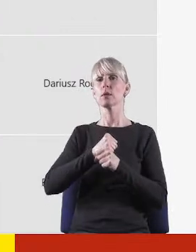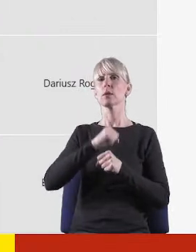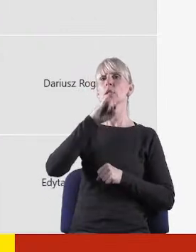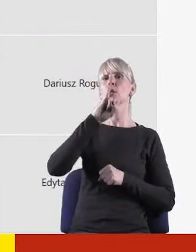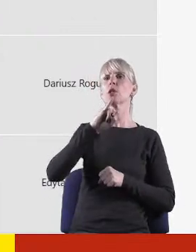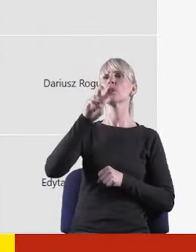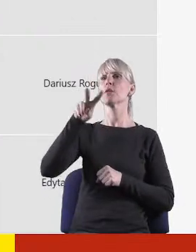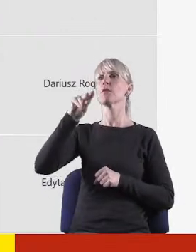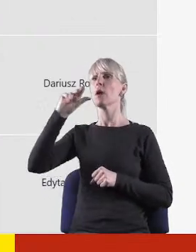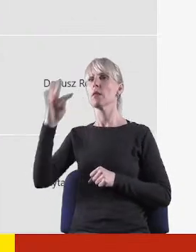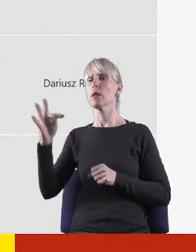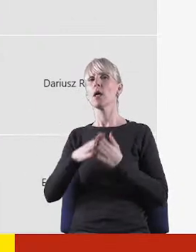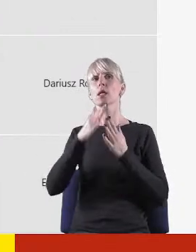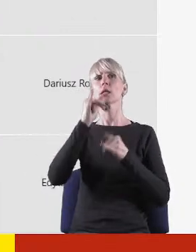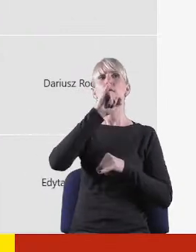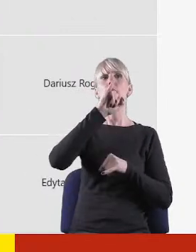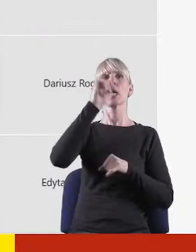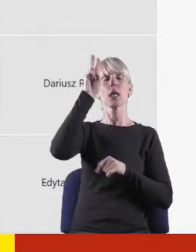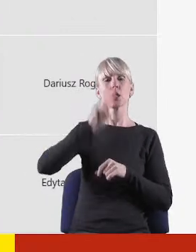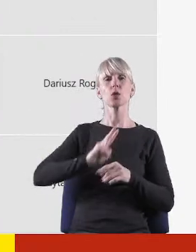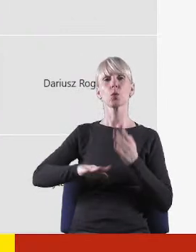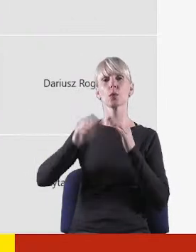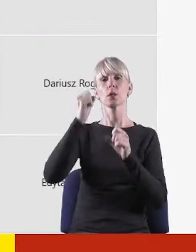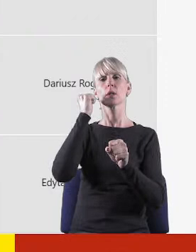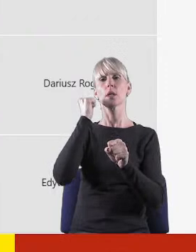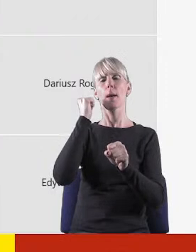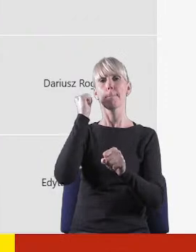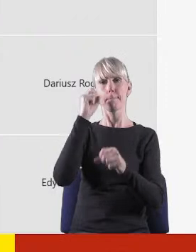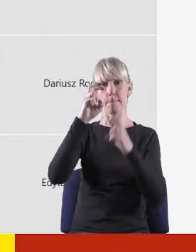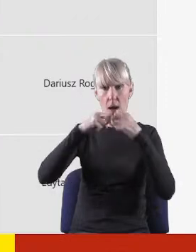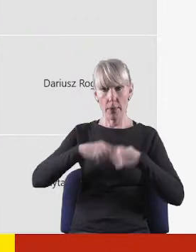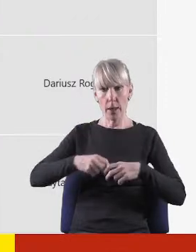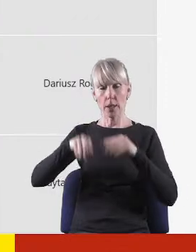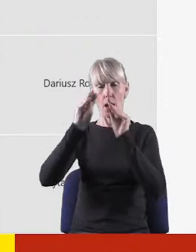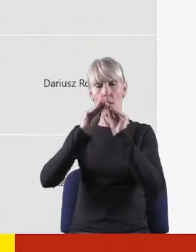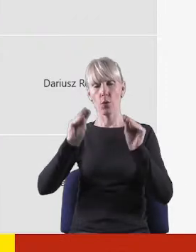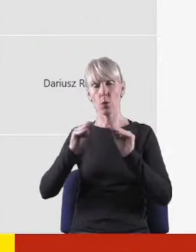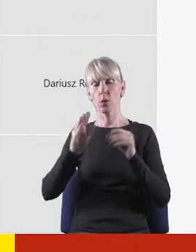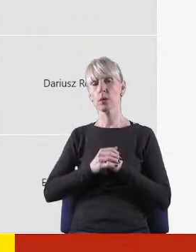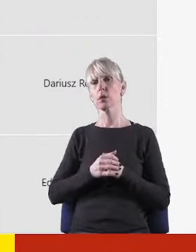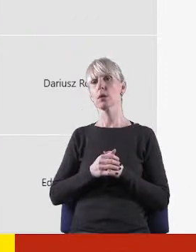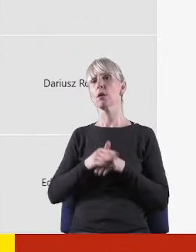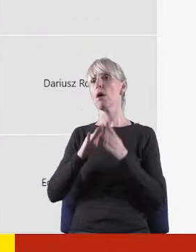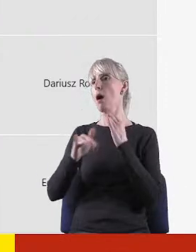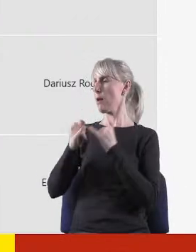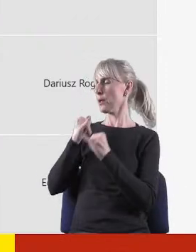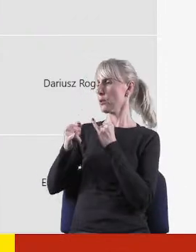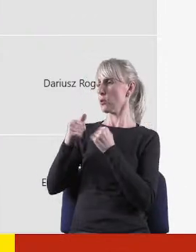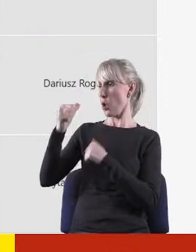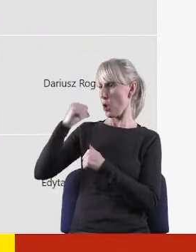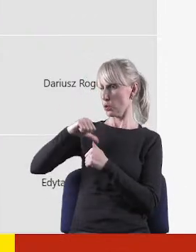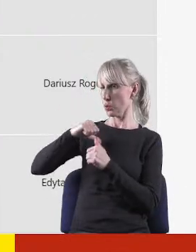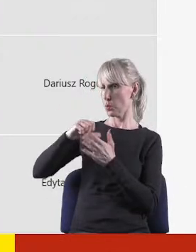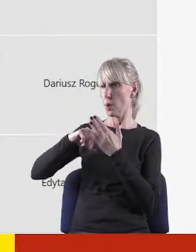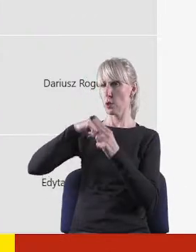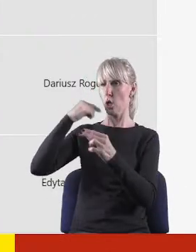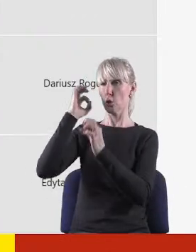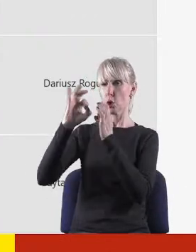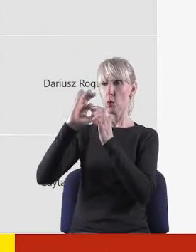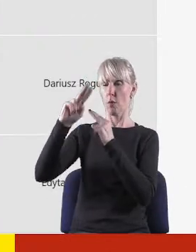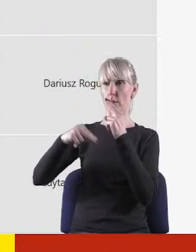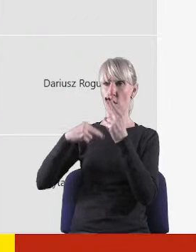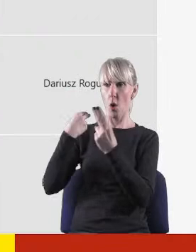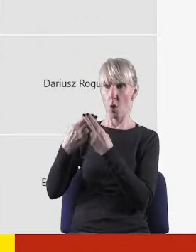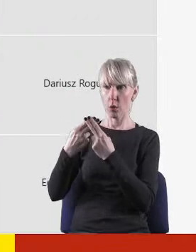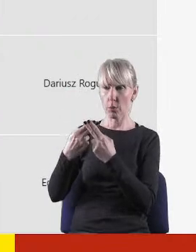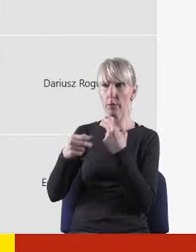Badań Edukacyjnych, daje pewne możliwości i taki obszar realizujemy. Natomiast jeśli oczekuje Pani szczegółowej odpowiedzi, to myślę, że Pan